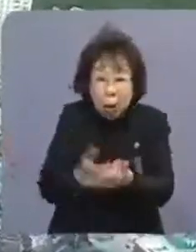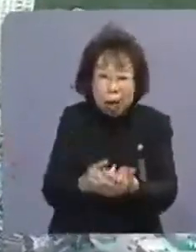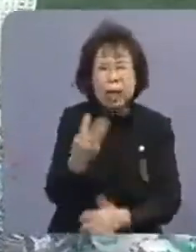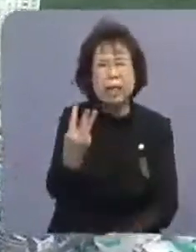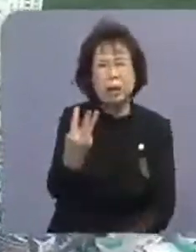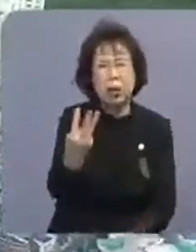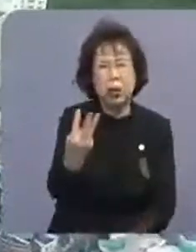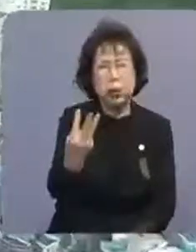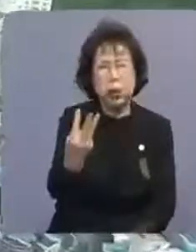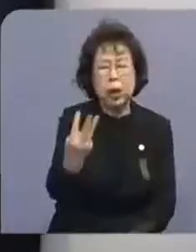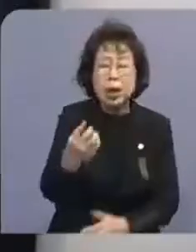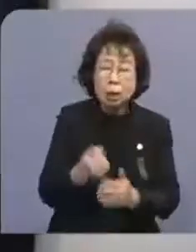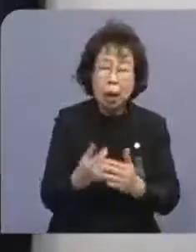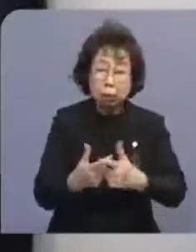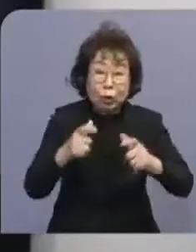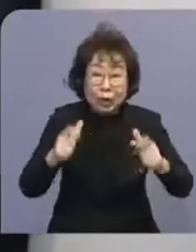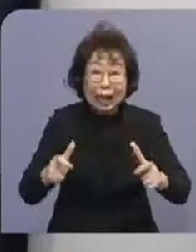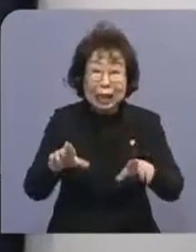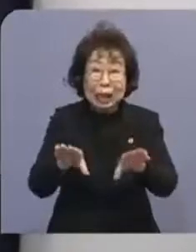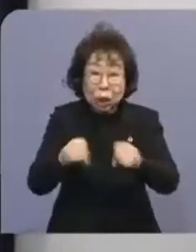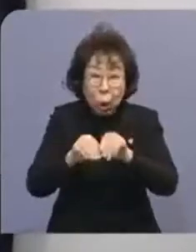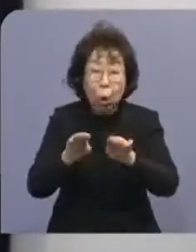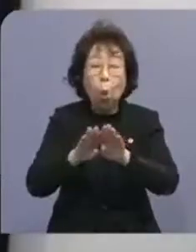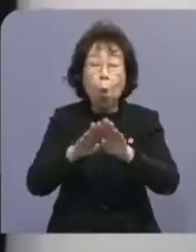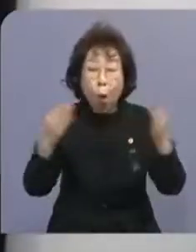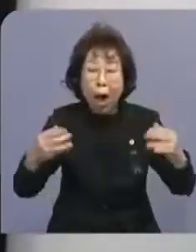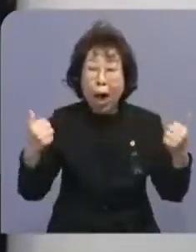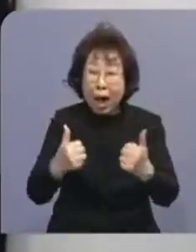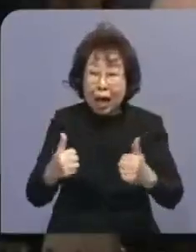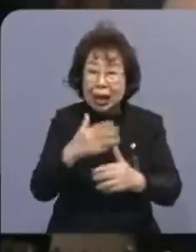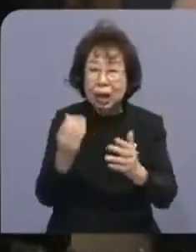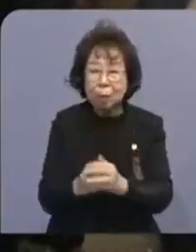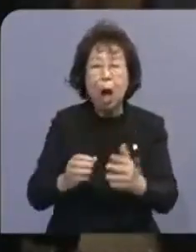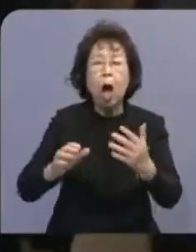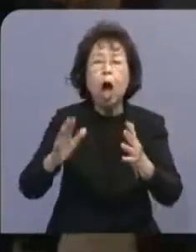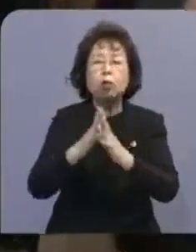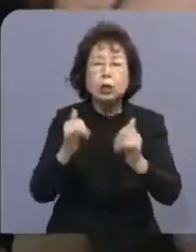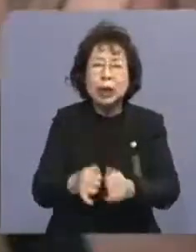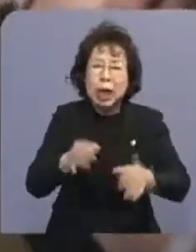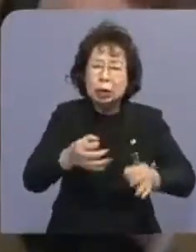3곳뿐 부산에서 열리는 이번 국제금융행사로